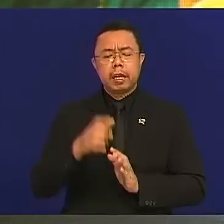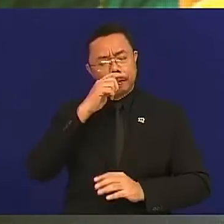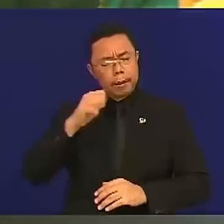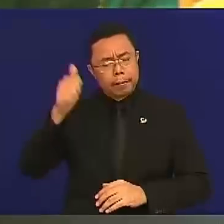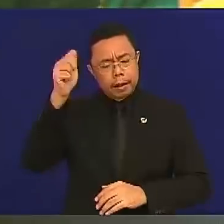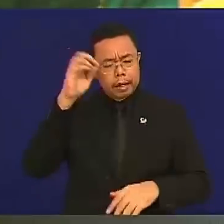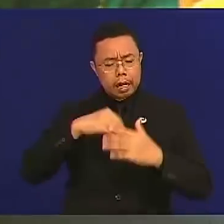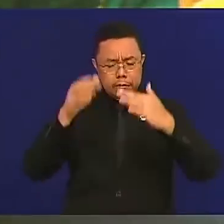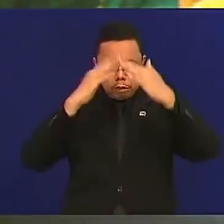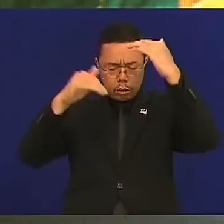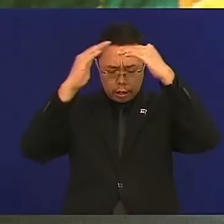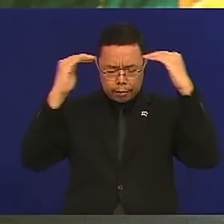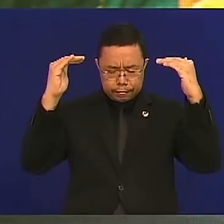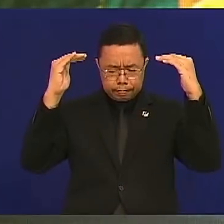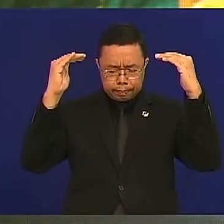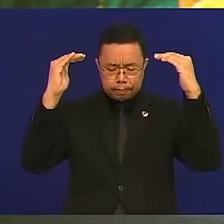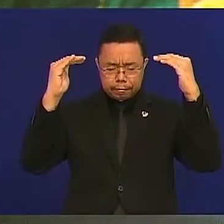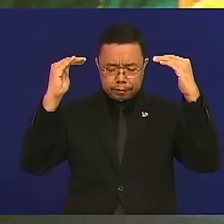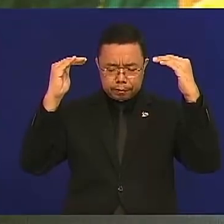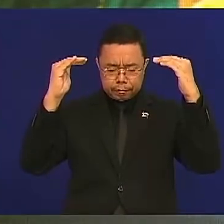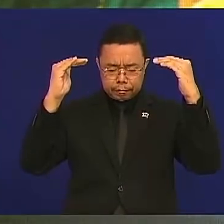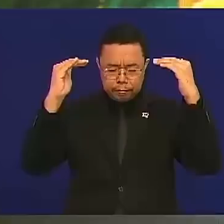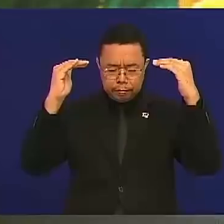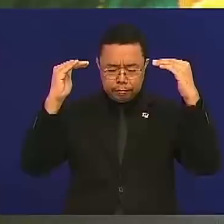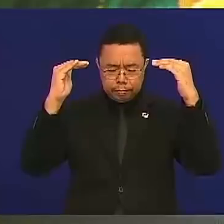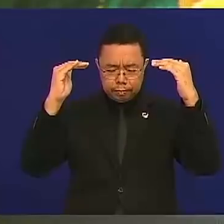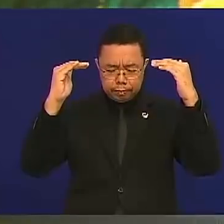Bapa di dalam surga,